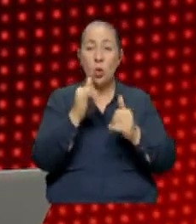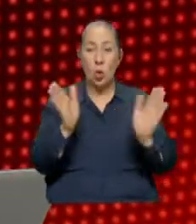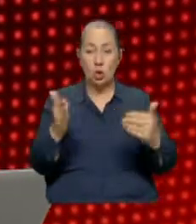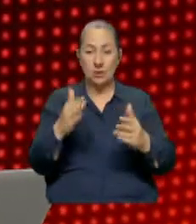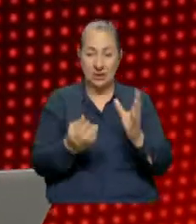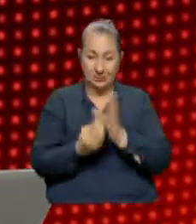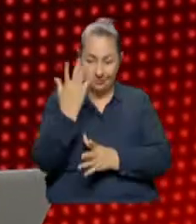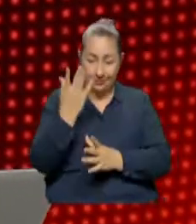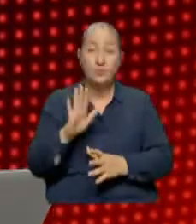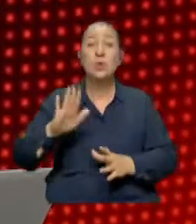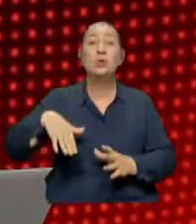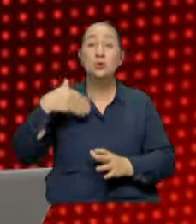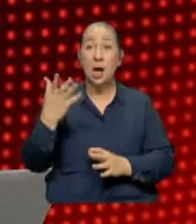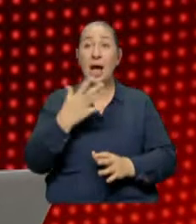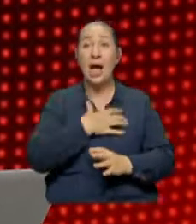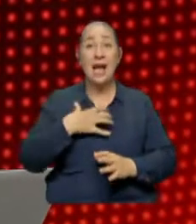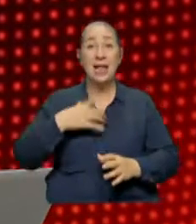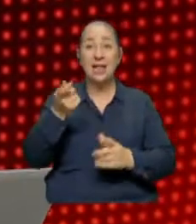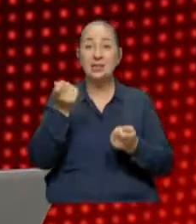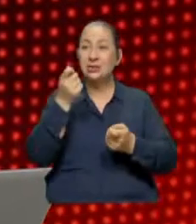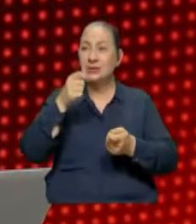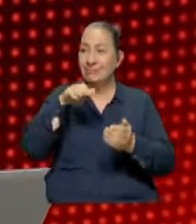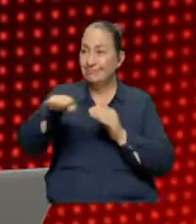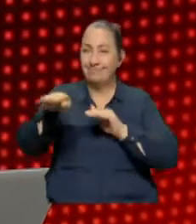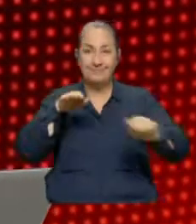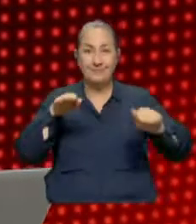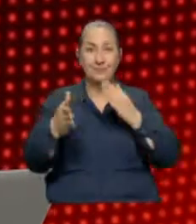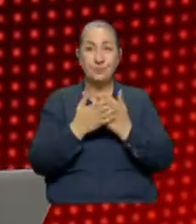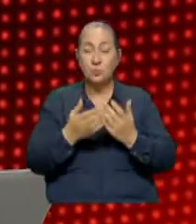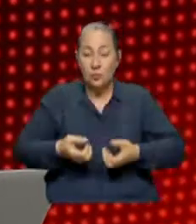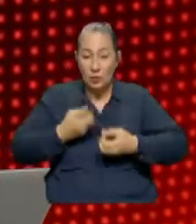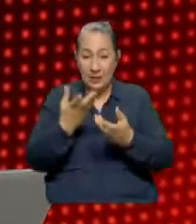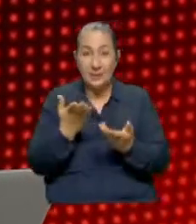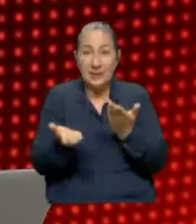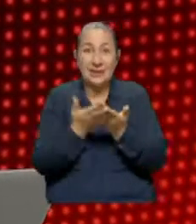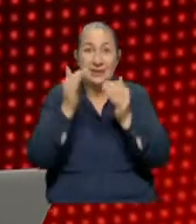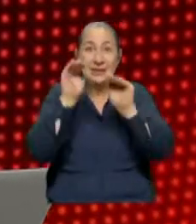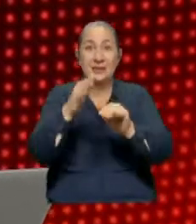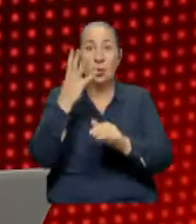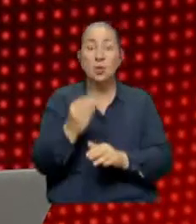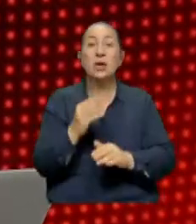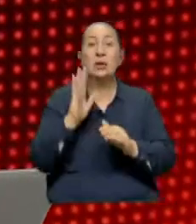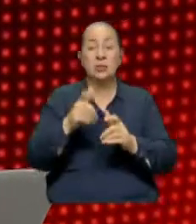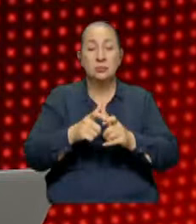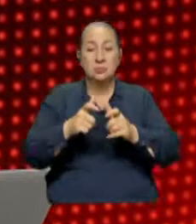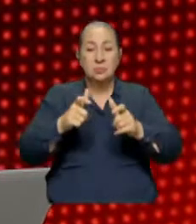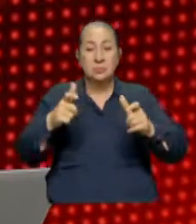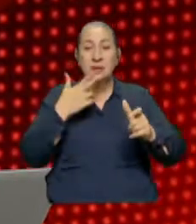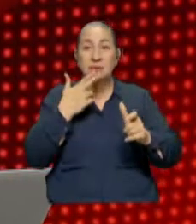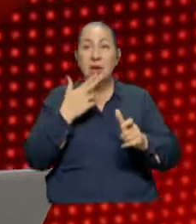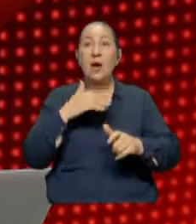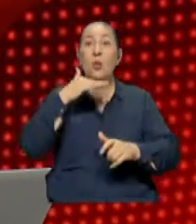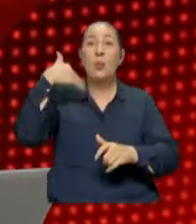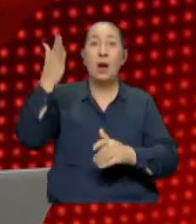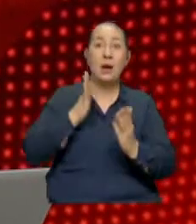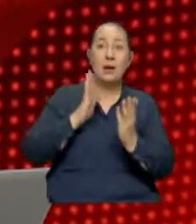odası kurdu. Ardından da annelerini iş hayatına kattı. Üretimlerine destek oldu. Giderek büyüyen kadınlar yurt